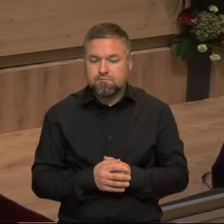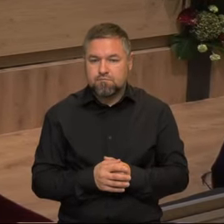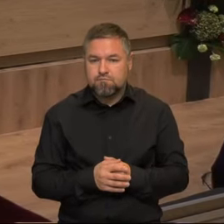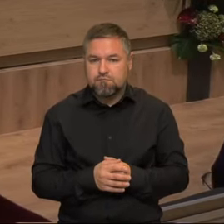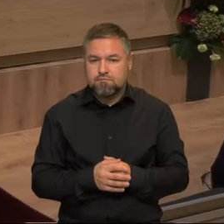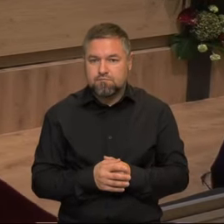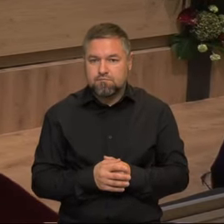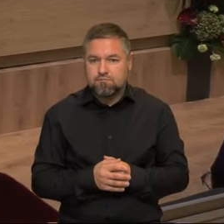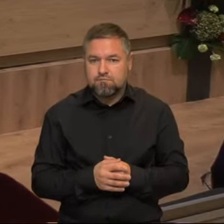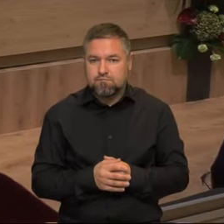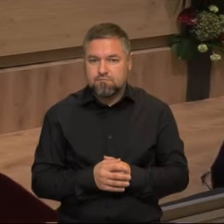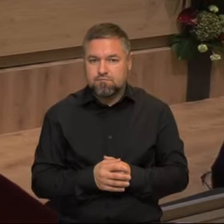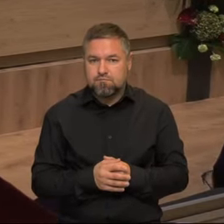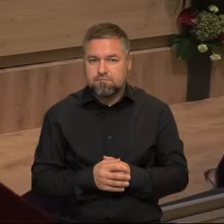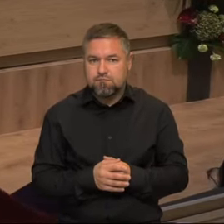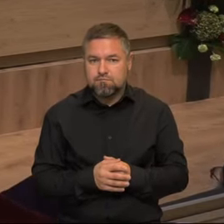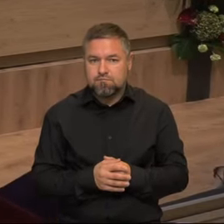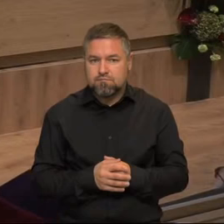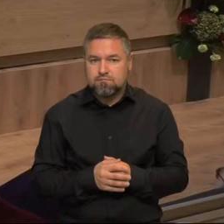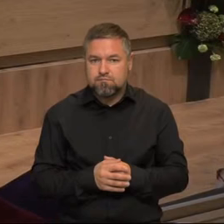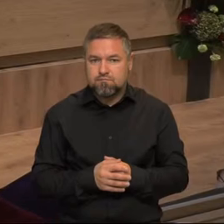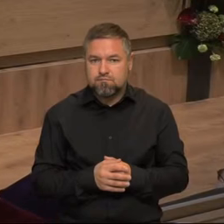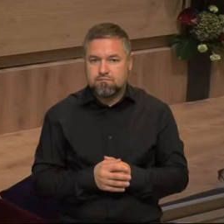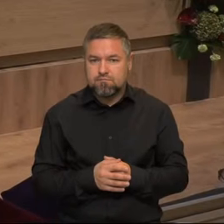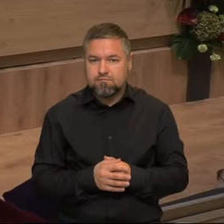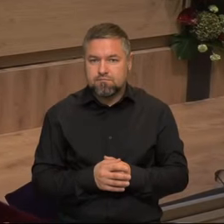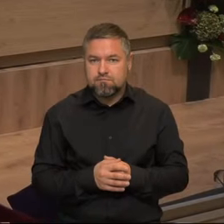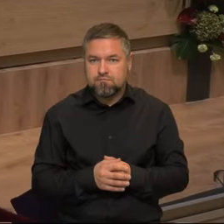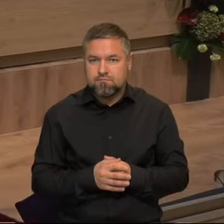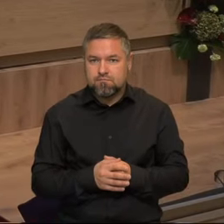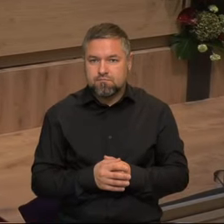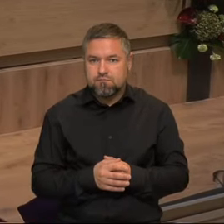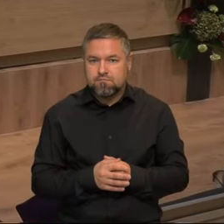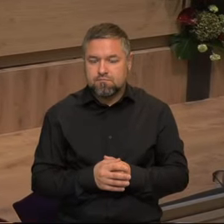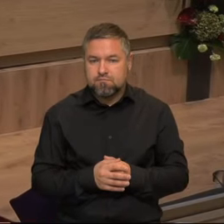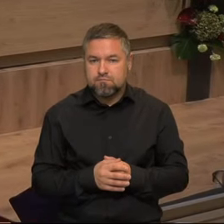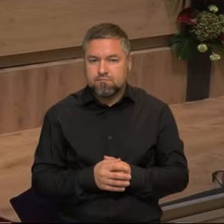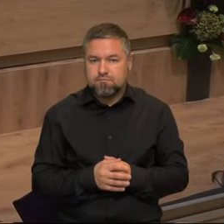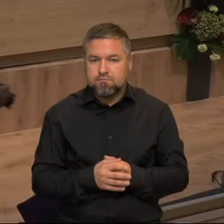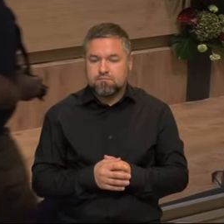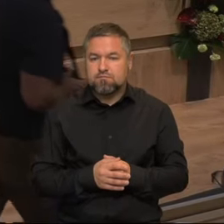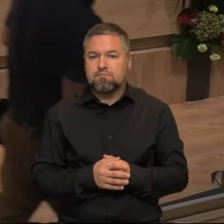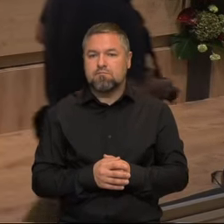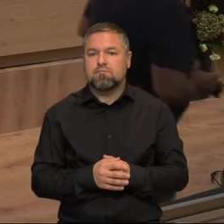I warmly welcome His Excellency Ambassador of Luxembourg.